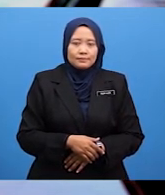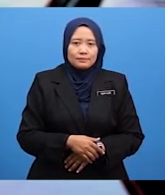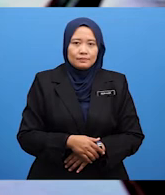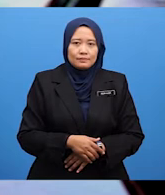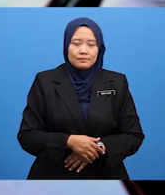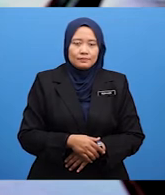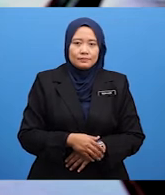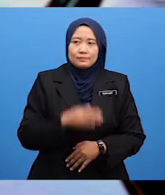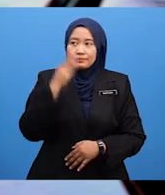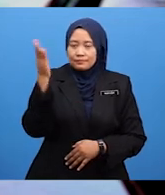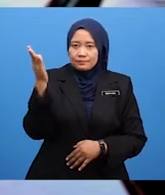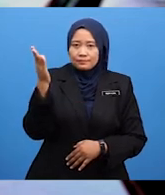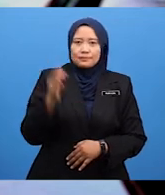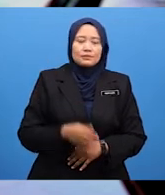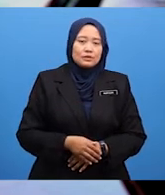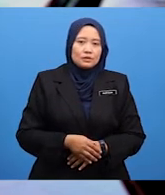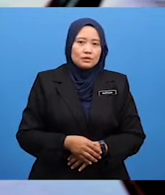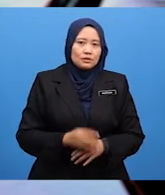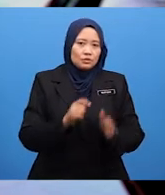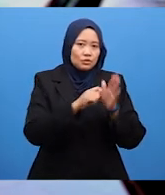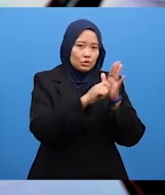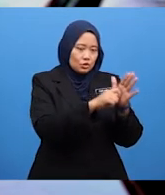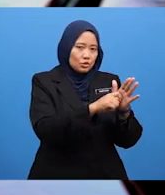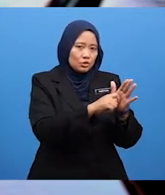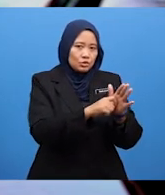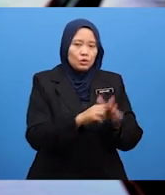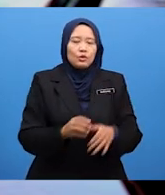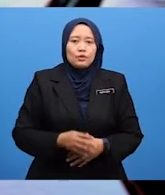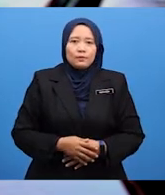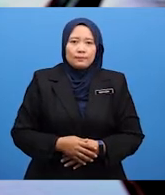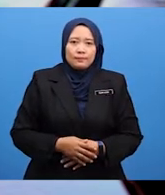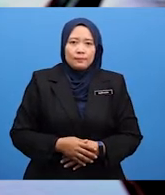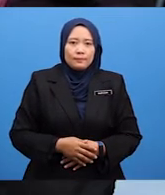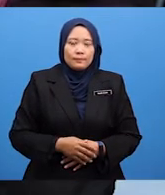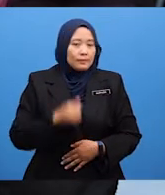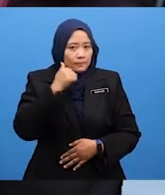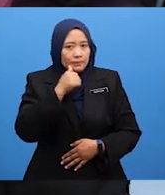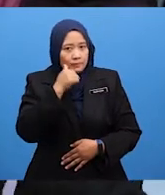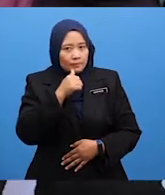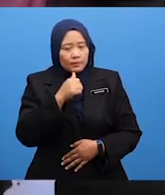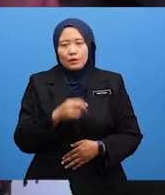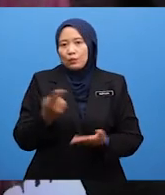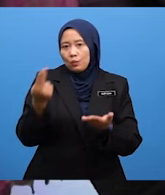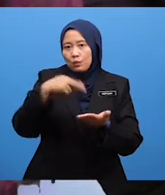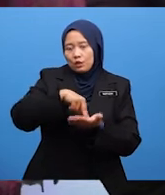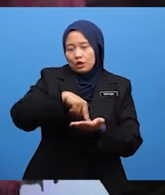Saya akan menunjukkan dan kemudian Noor akan mengulangi apa yang saya lakukan. Terlebih